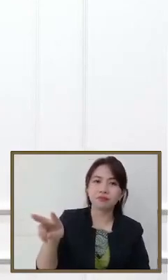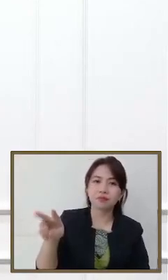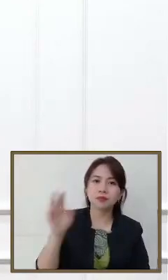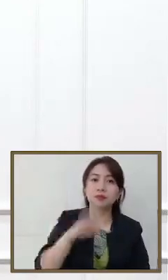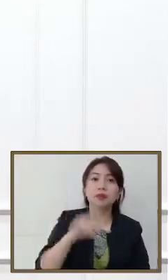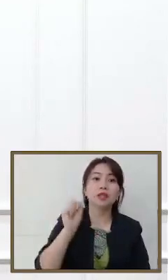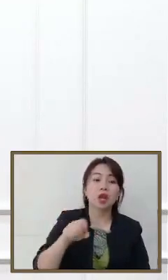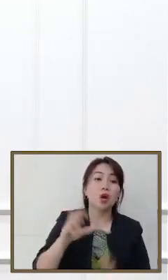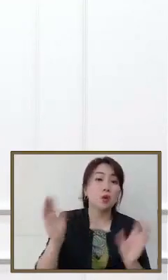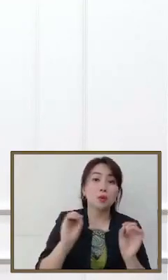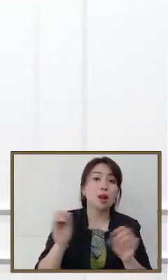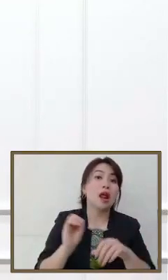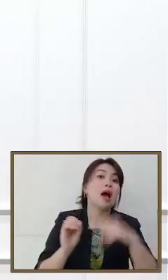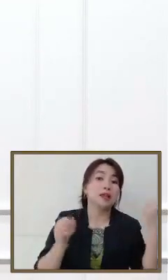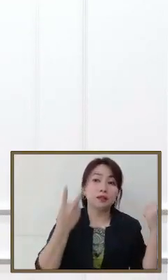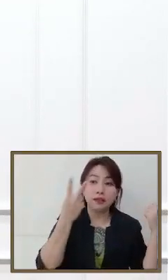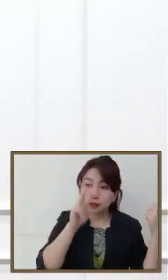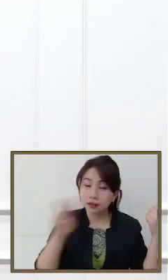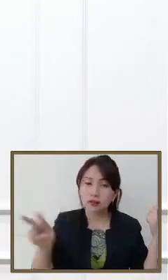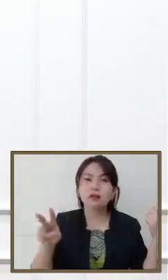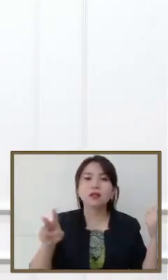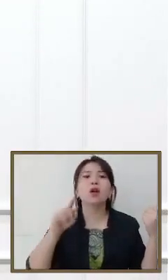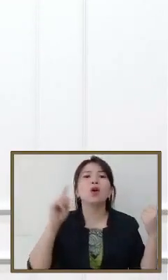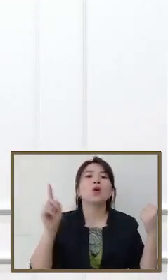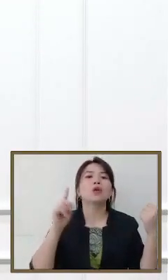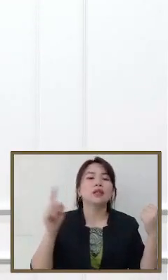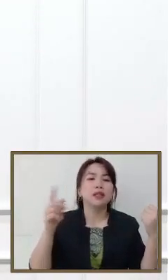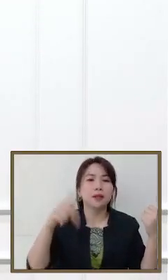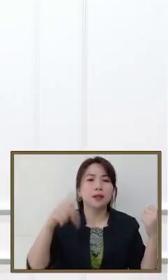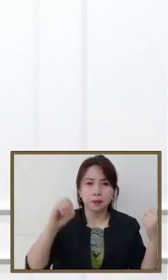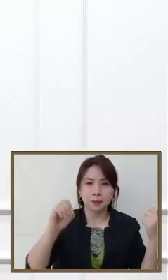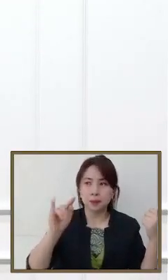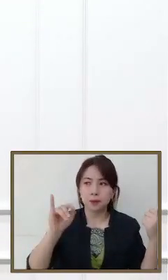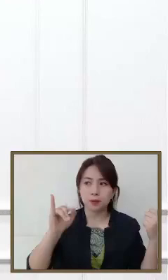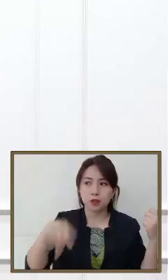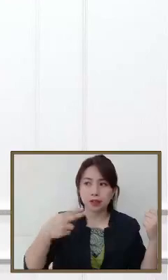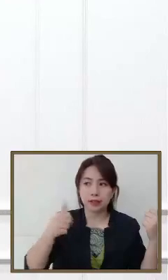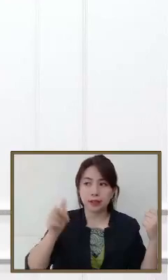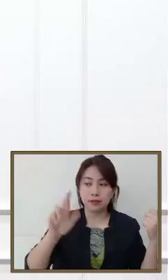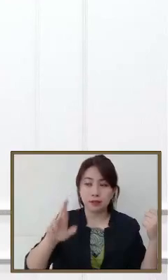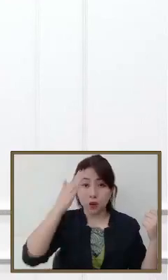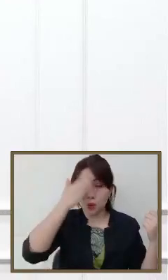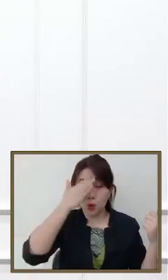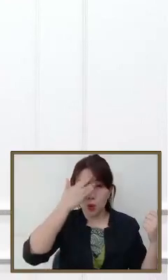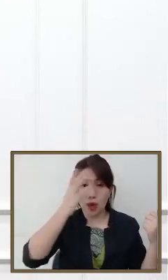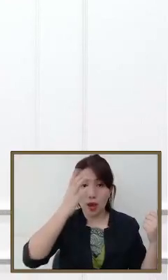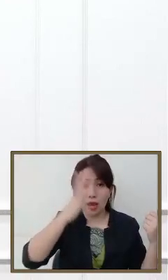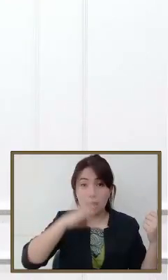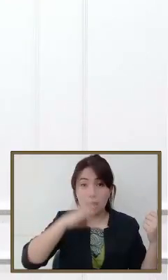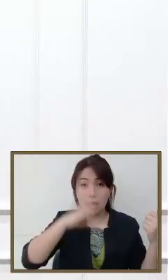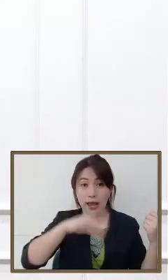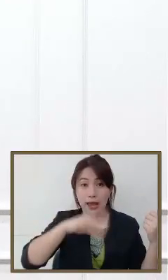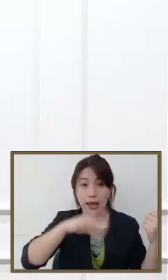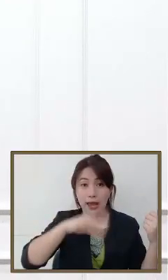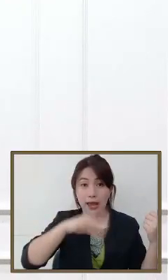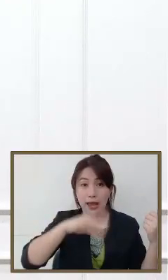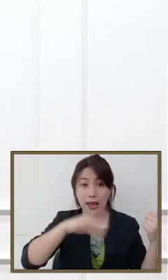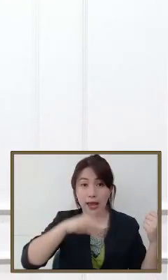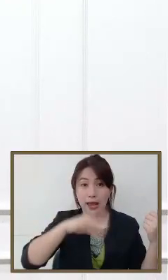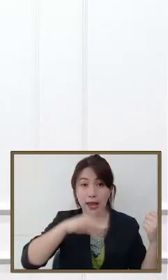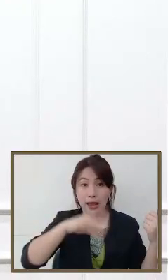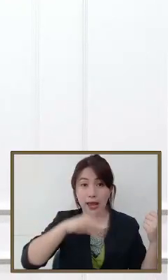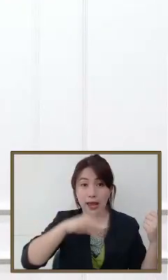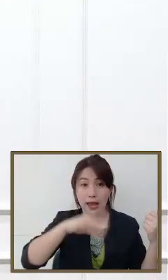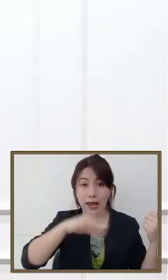nakakakita sa kanila mga kapatid si potipar at si Joseph lamang nakakaalam at walang iba kundi ang Diyos din po si sila